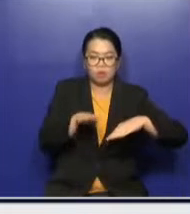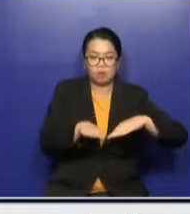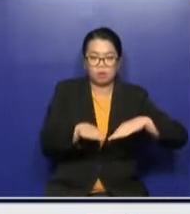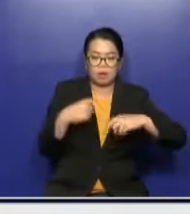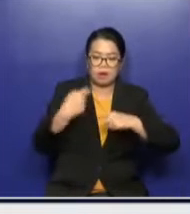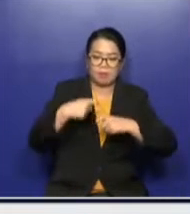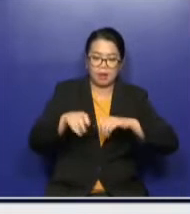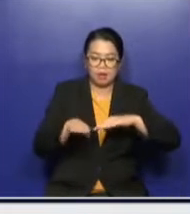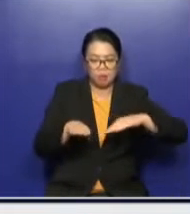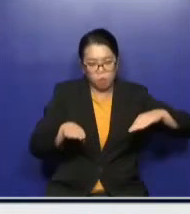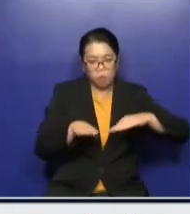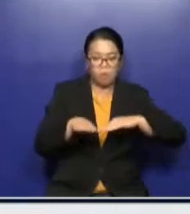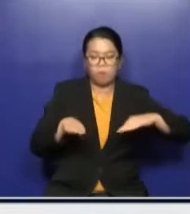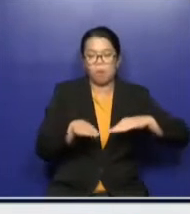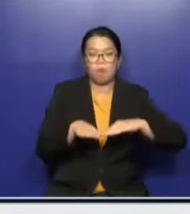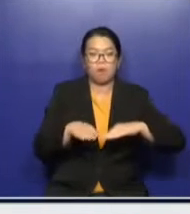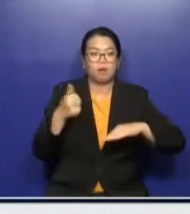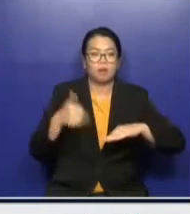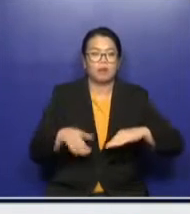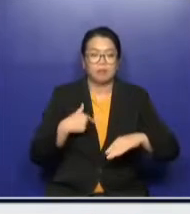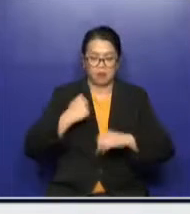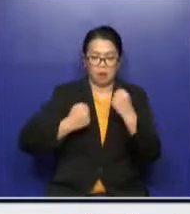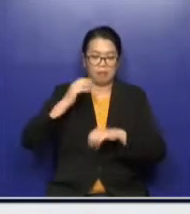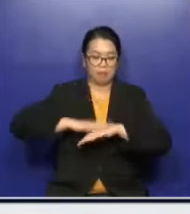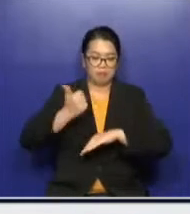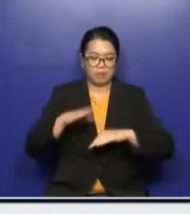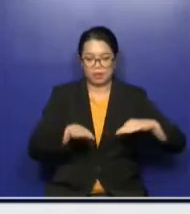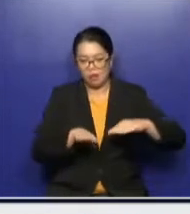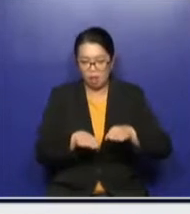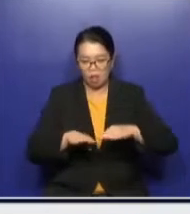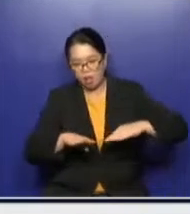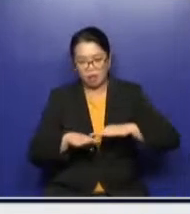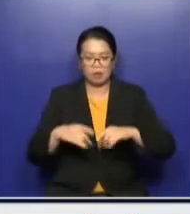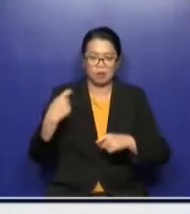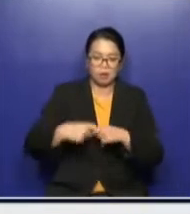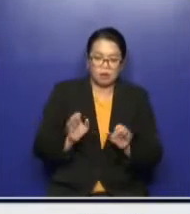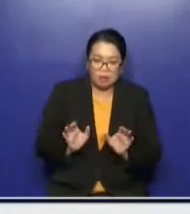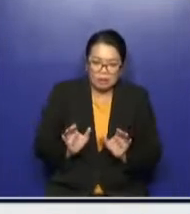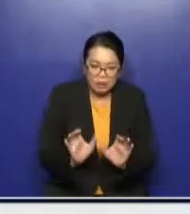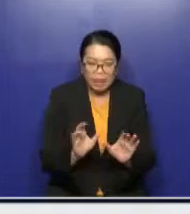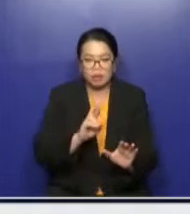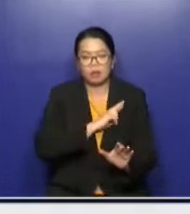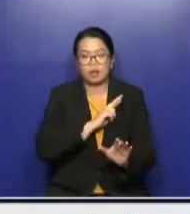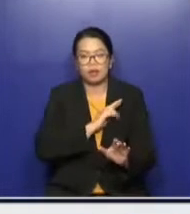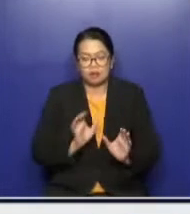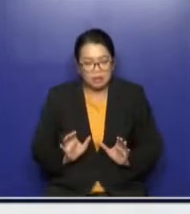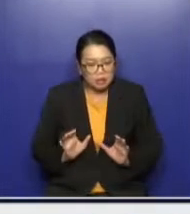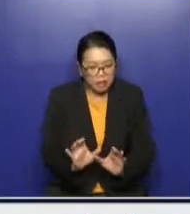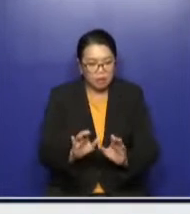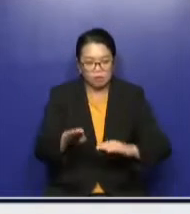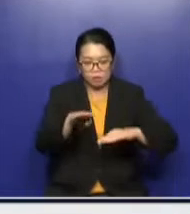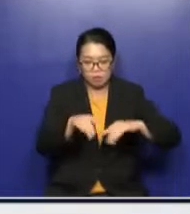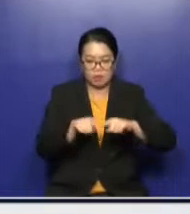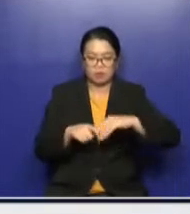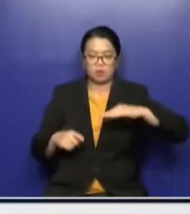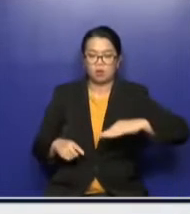ากเราเข้าออกลำบากเพราะเราขับไม่เก่งแล้วจะไปไหนไปธุระต้องลงไปเข็นรถเองอย่างเงี้ยท่านต้องมีระบบอย่างแม้ต